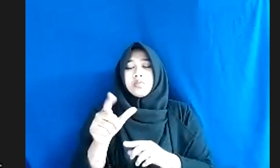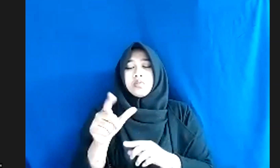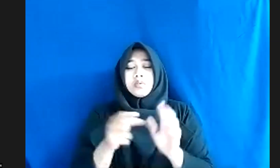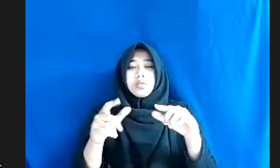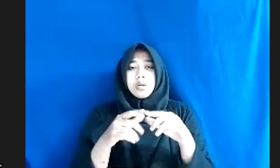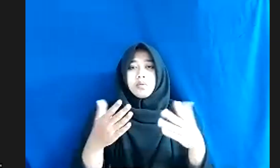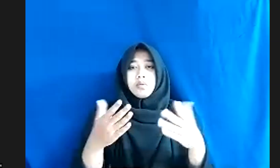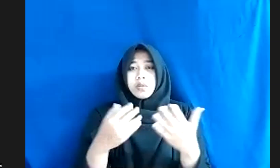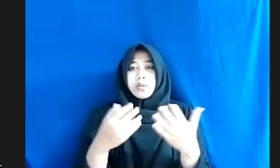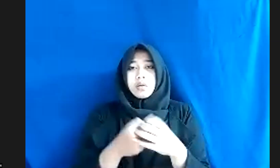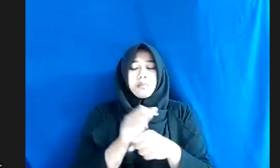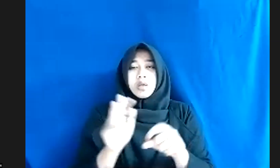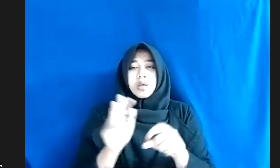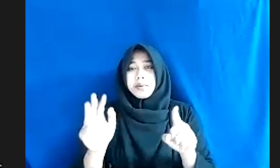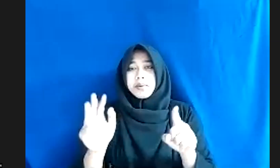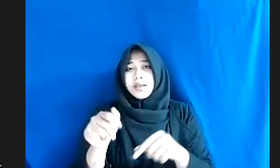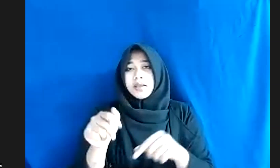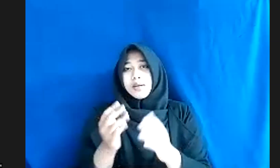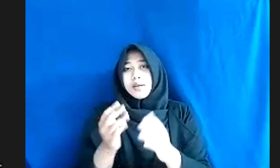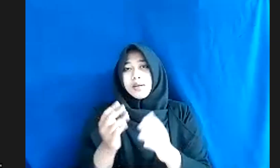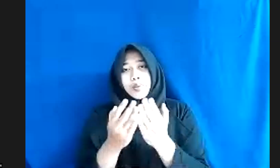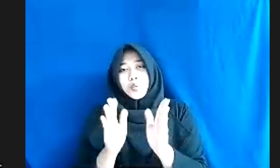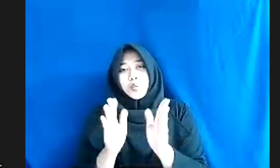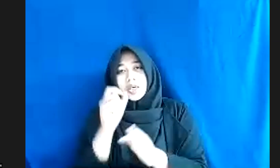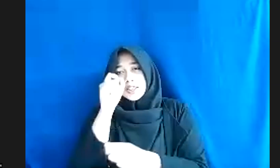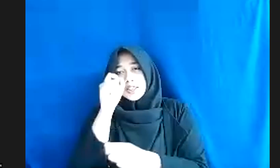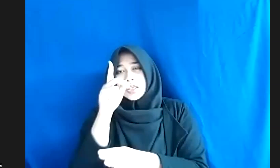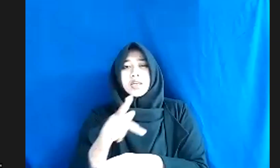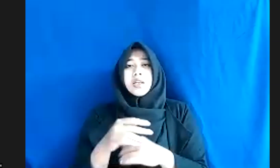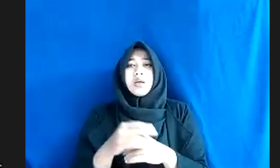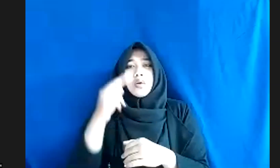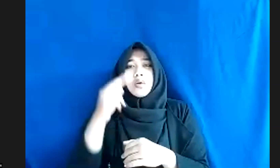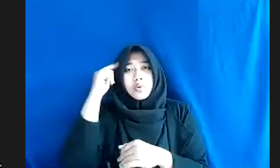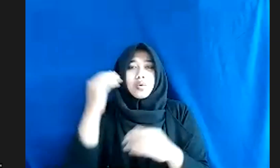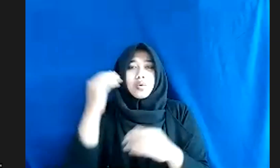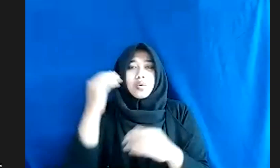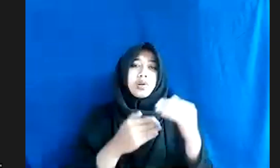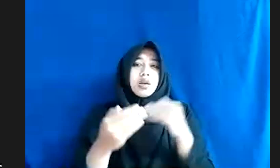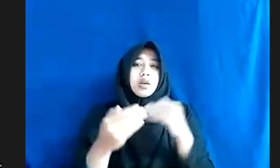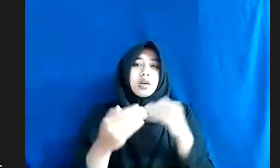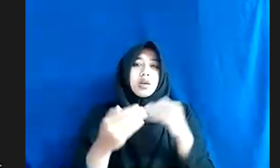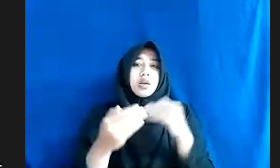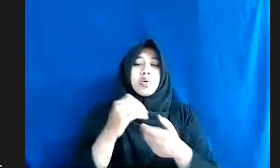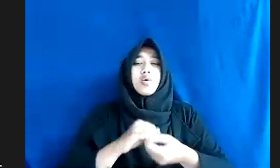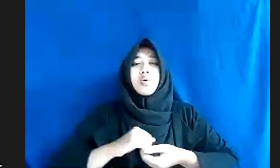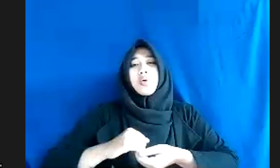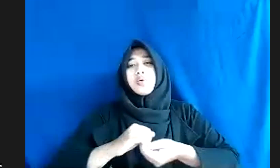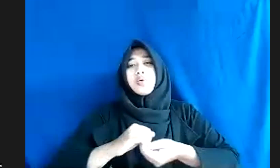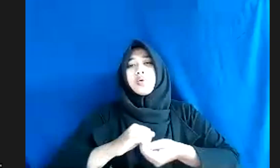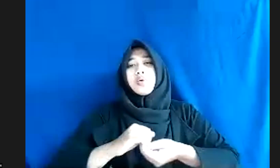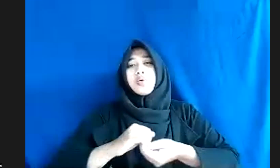untuk lebih bergotong royong. Kembali lagi ke nilai-nilai yang dimiliki oleh bangsa kita, bahwasanya gotong royong itulah yang